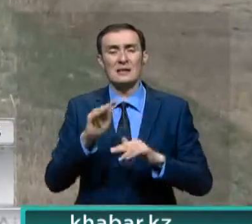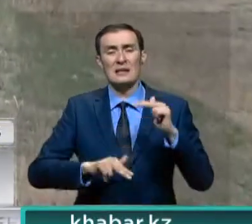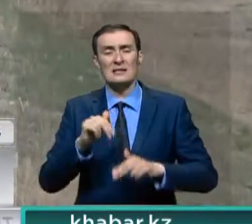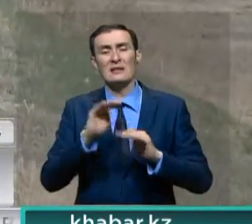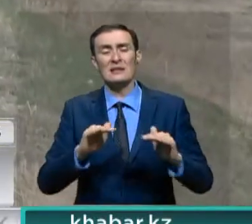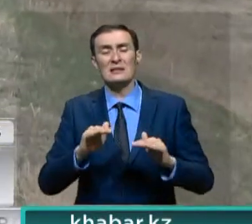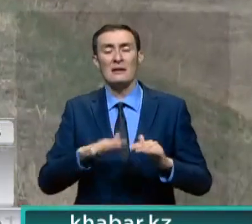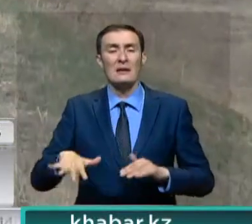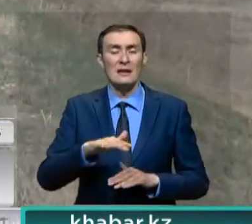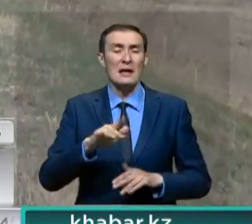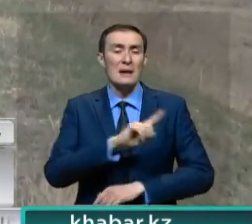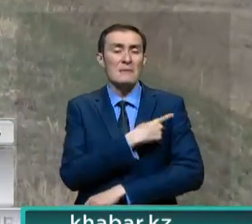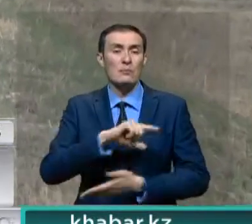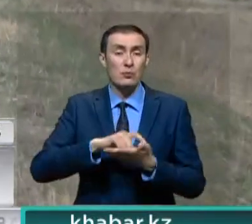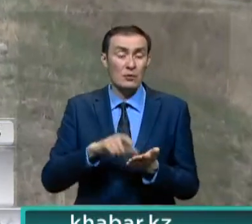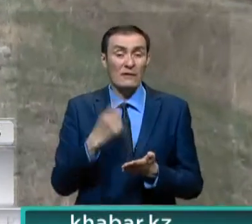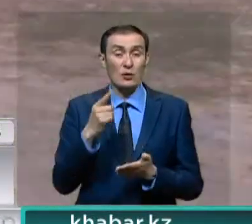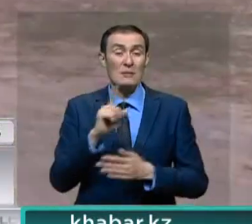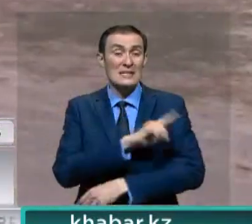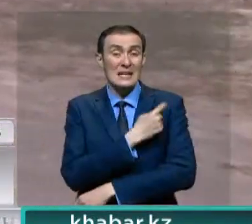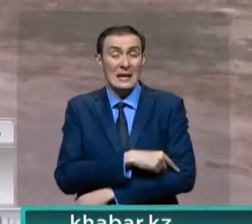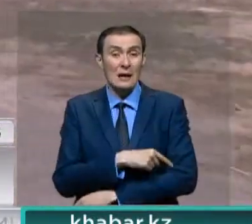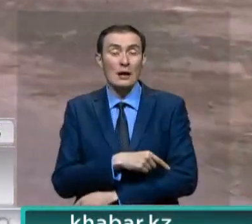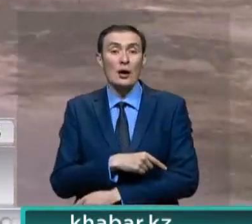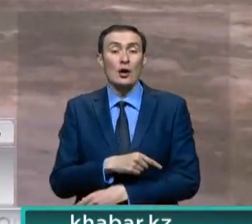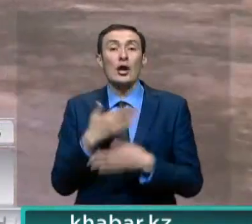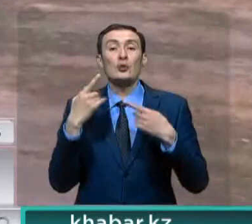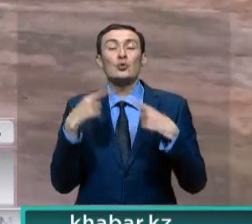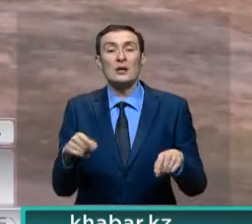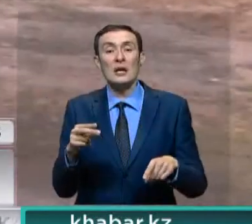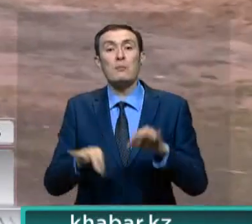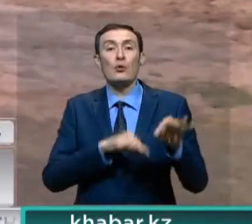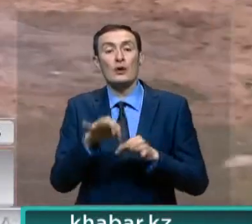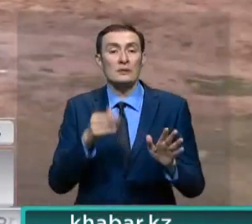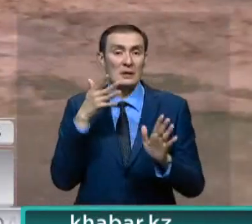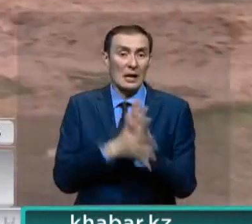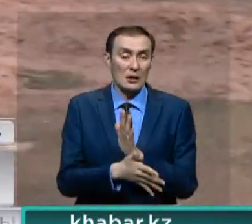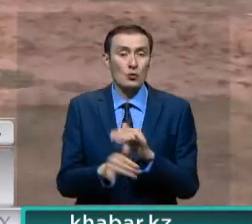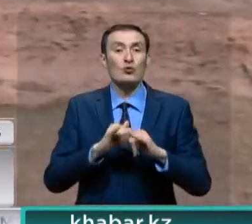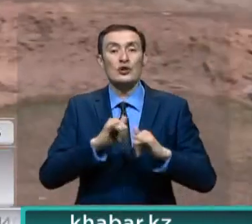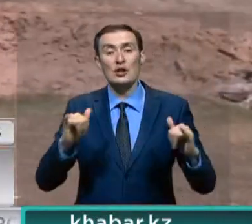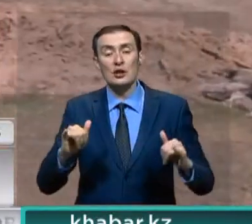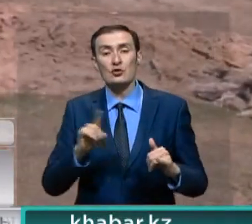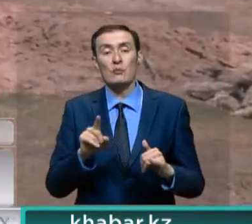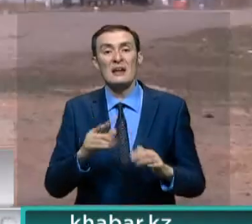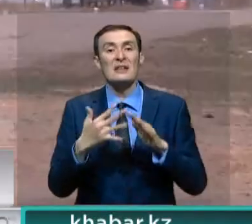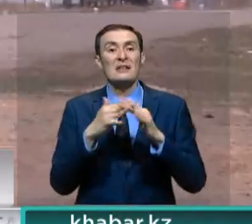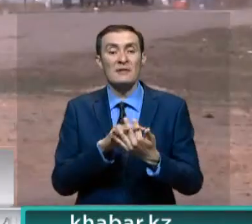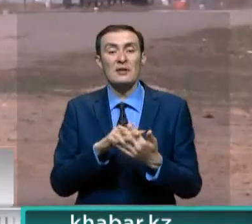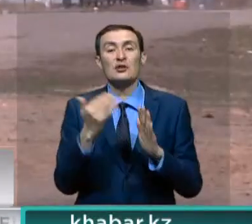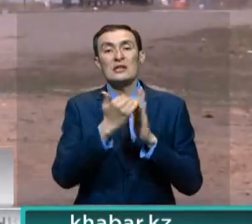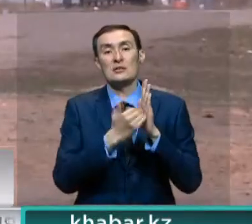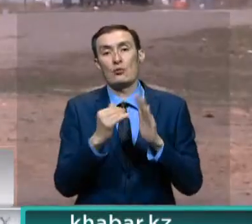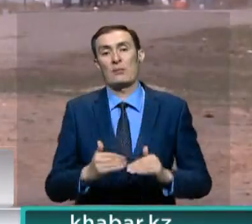детских площадок или медпунктов в одном селе, дробились на другие проекты ради увеличения количества охваченных деревень и